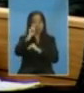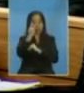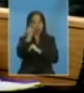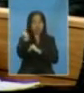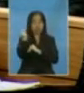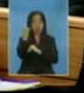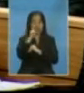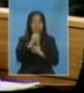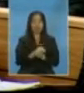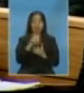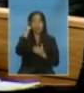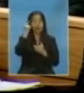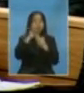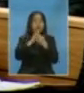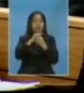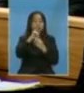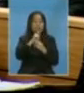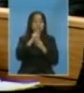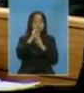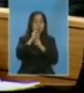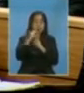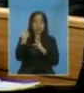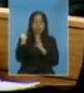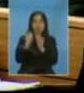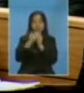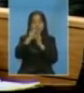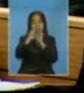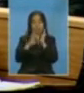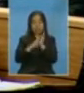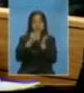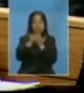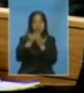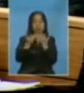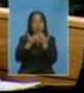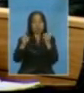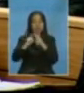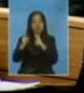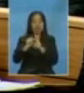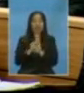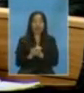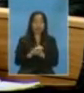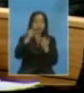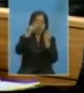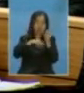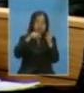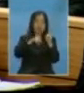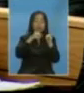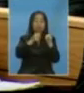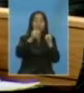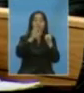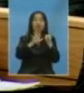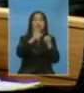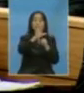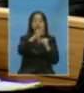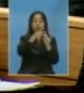อกว่าที่เป็นห่วงว่าจะไม่มีการใช้ระเบียบการจัดซื้อจัดจ้างท่านก็ไปอ่านมาตรา15ที่ท่าน